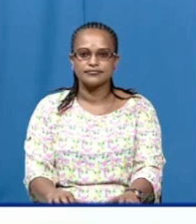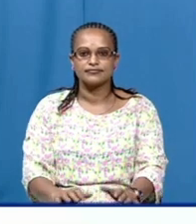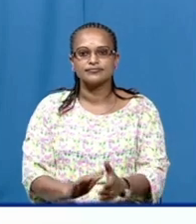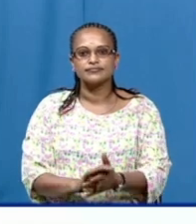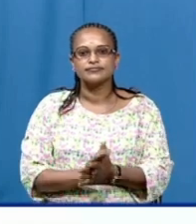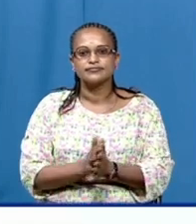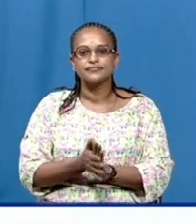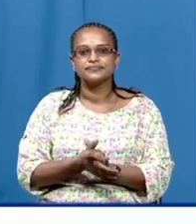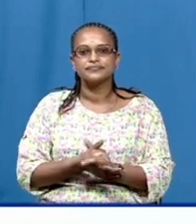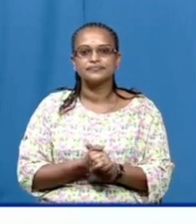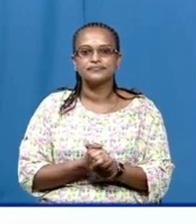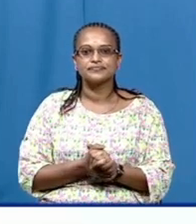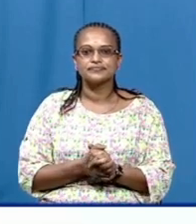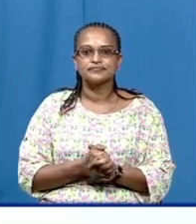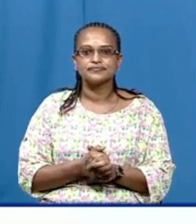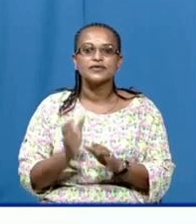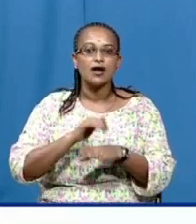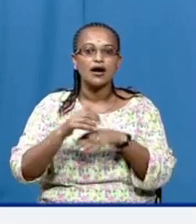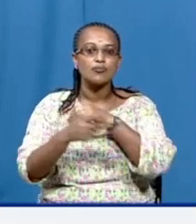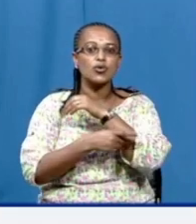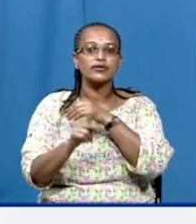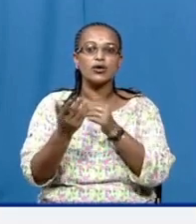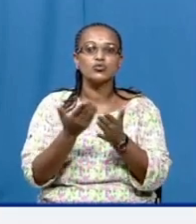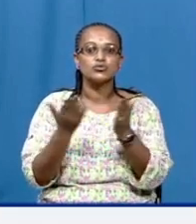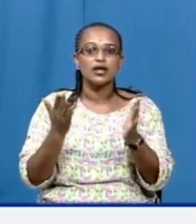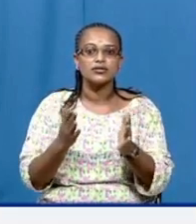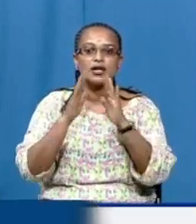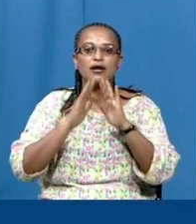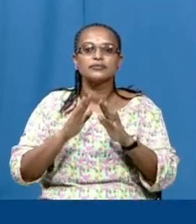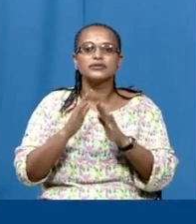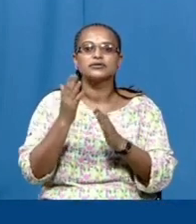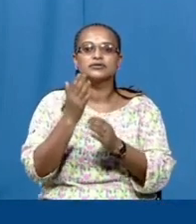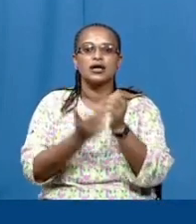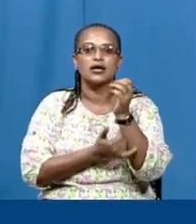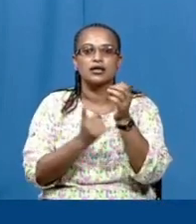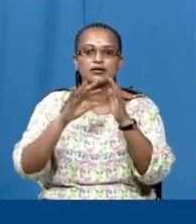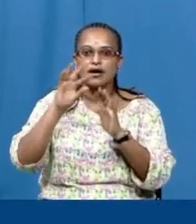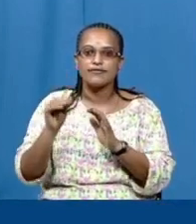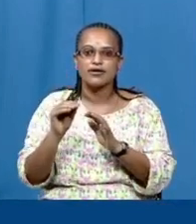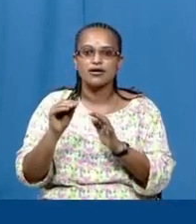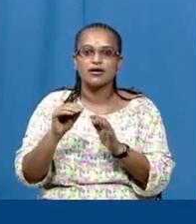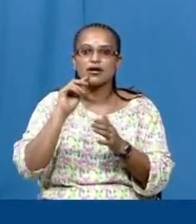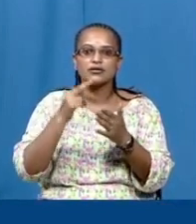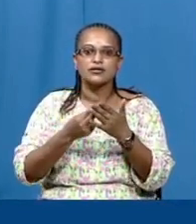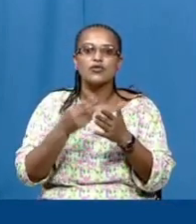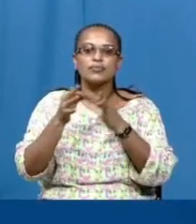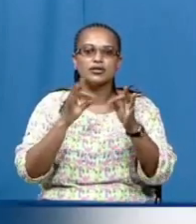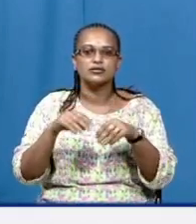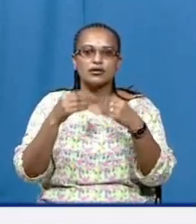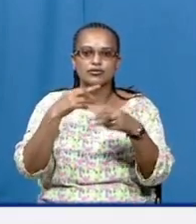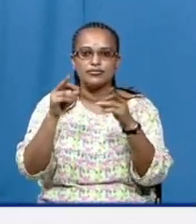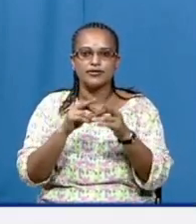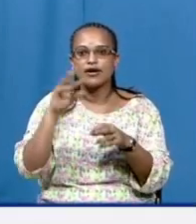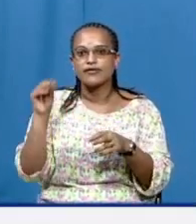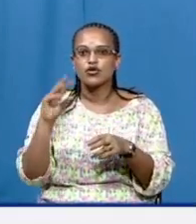non-Ethiopian national defense forces. አፖለቲካው ጉዳያት ሰላምን ጸጥታን ሀገራት አፍሪካ ዲሆም ጋዜጣው መግለጽ ዛው አብ ህብረት